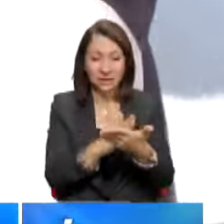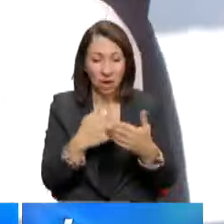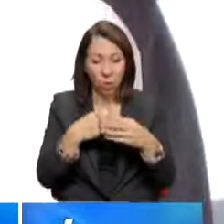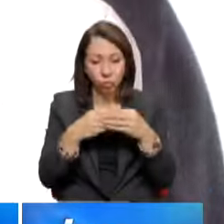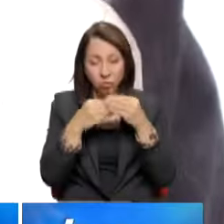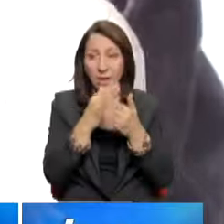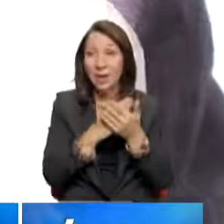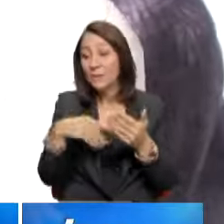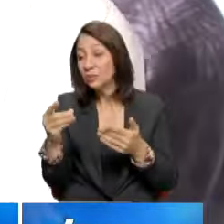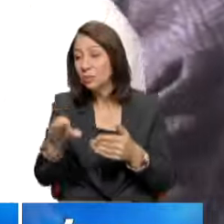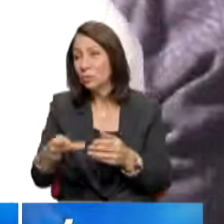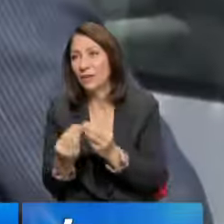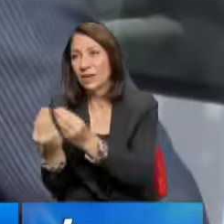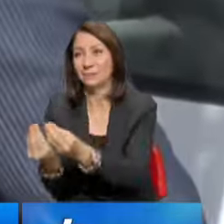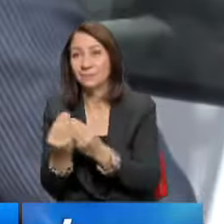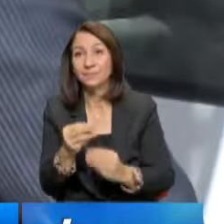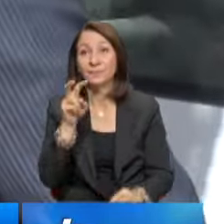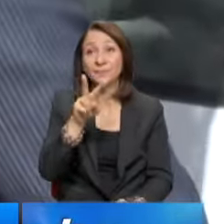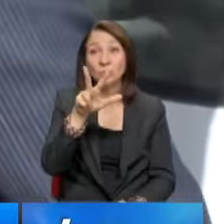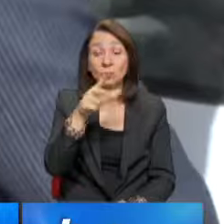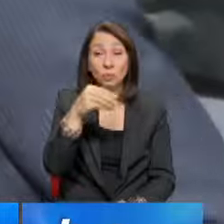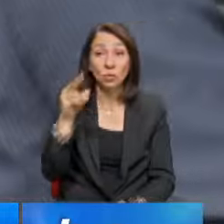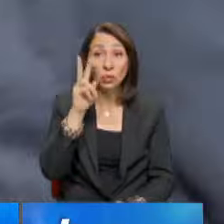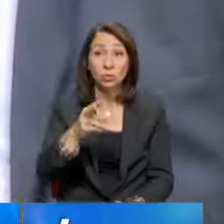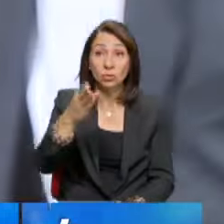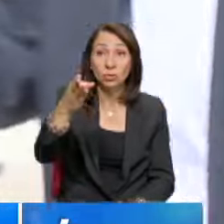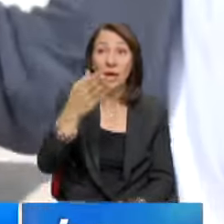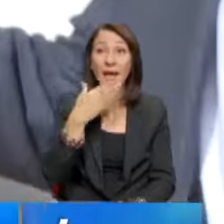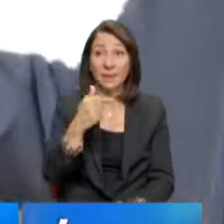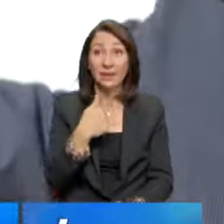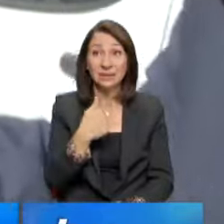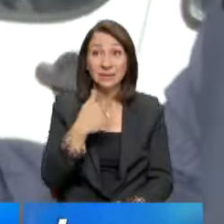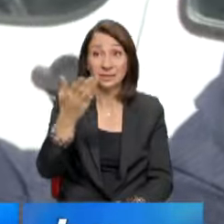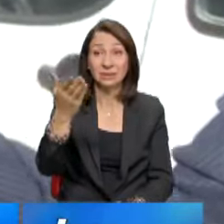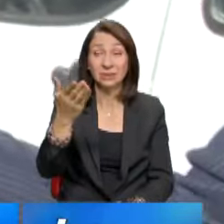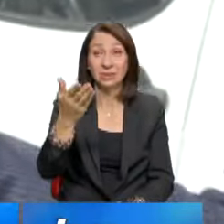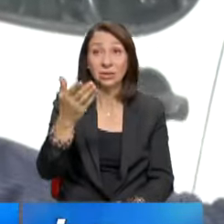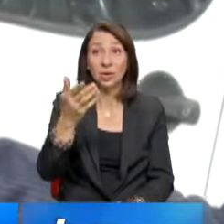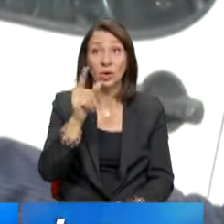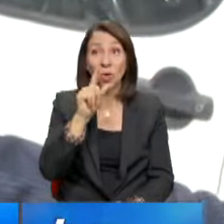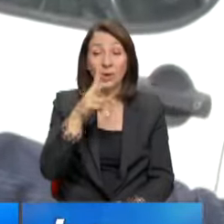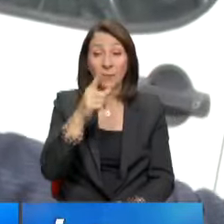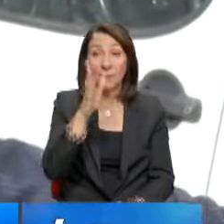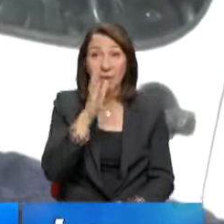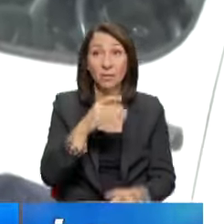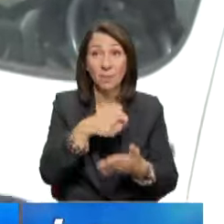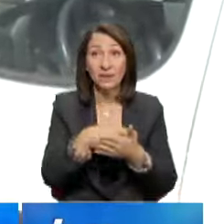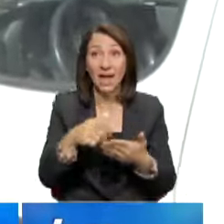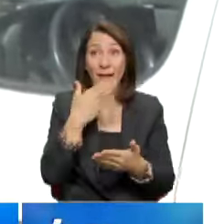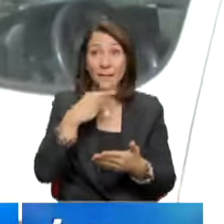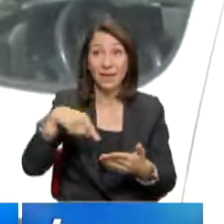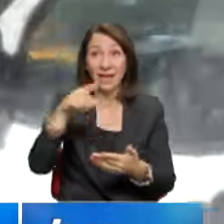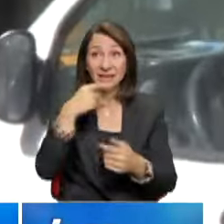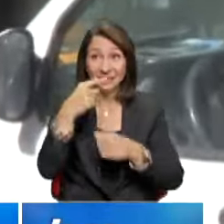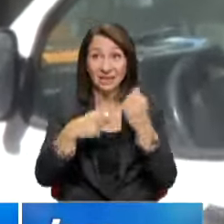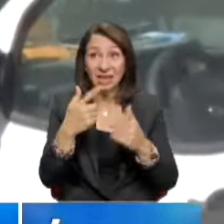yedim, yarısını da orada başka çocuğa verdim. 83 milyon görsün bunu. Emekliyiz ya. 12,5 maaşıyla emekliler